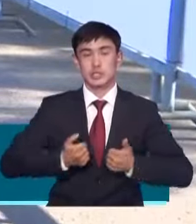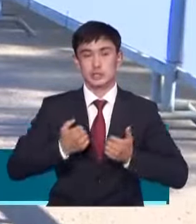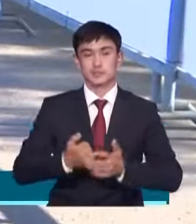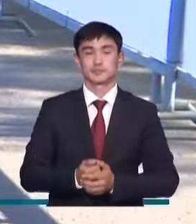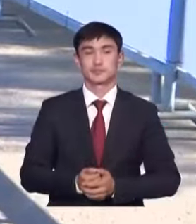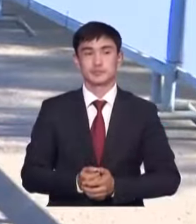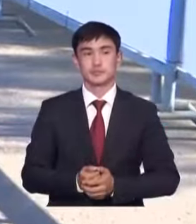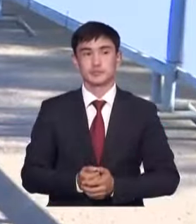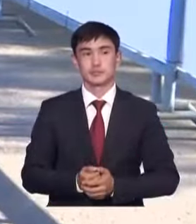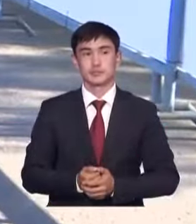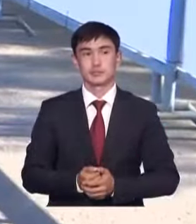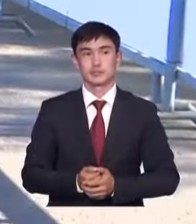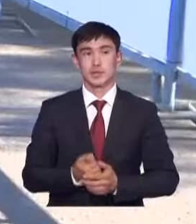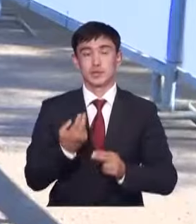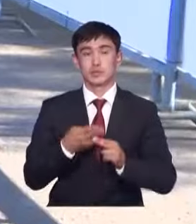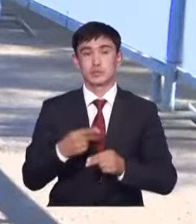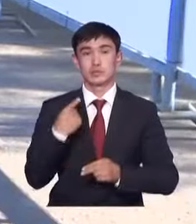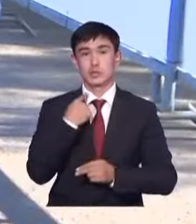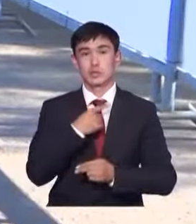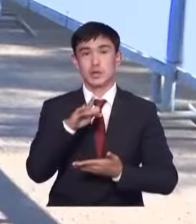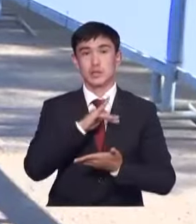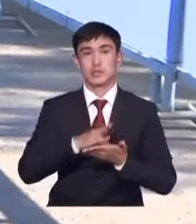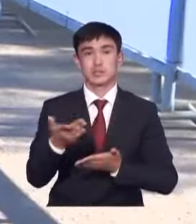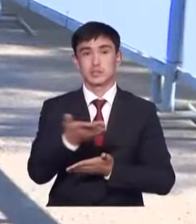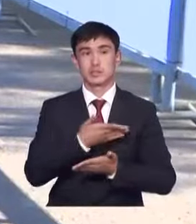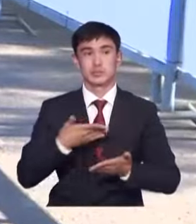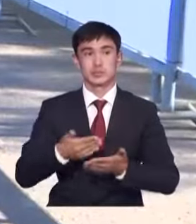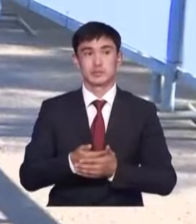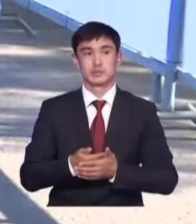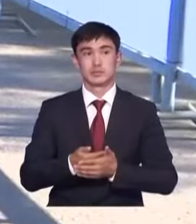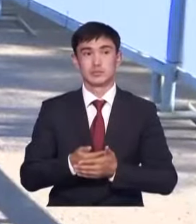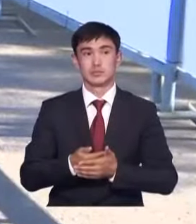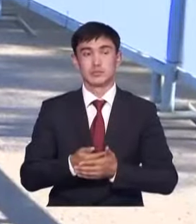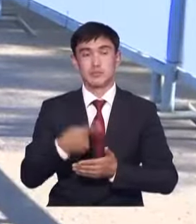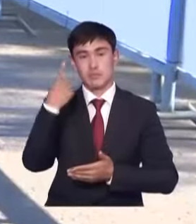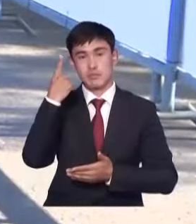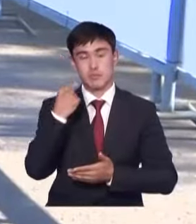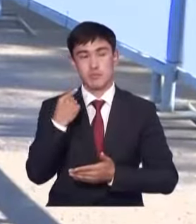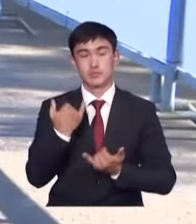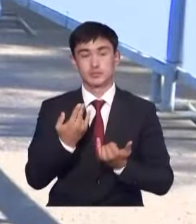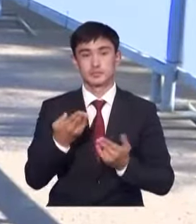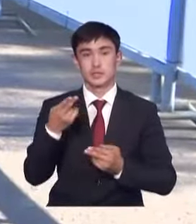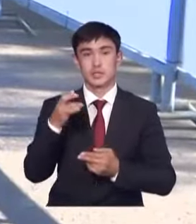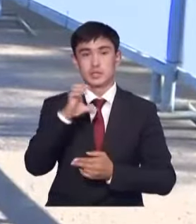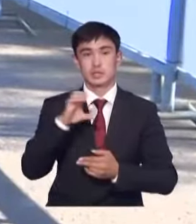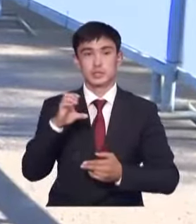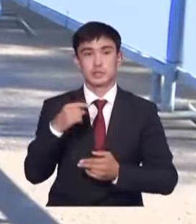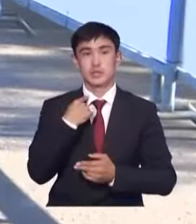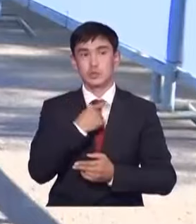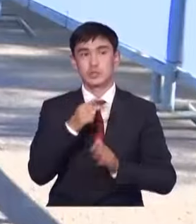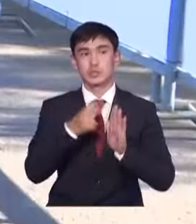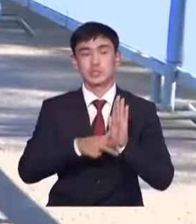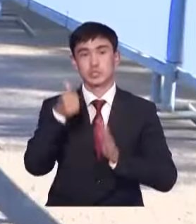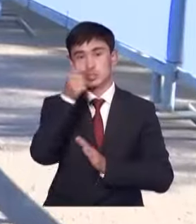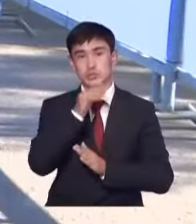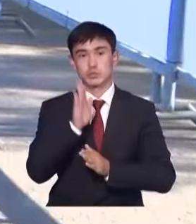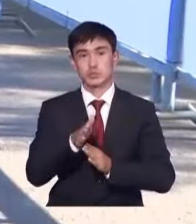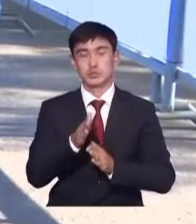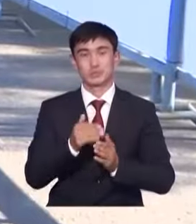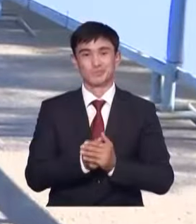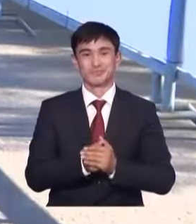ұмтылдырады алдыға. Сондықтан мынау Талдықорған қаласына біз деген мынау және өздеріңіз білесіздер, биыл 42-те біздің Талдықорғанға 80 жылдық болады. Сол